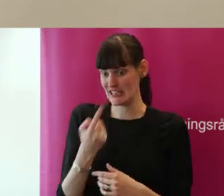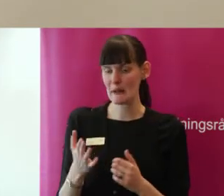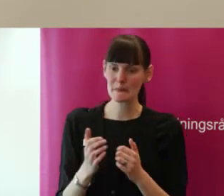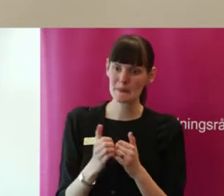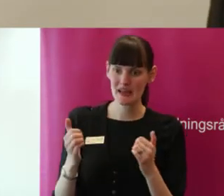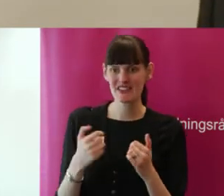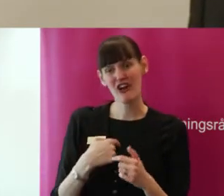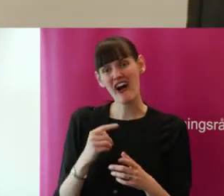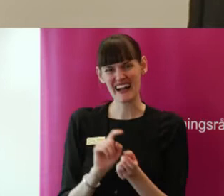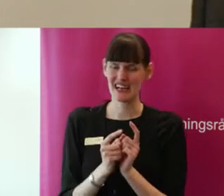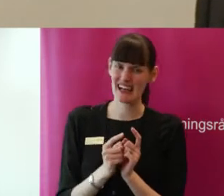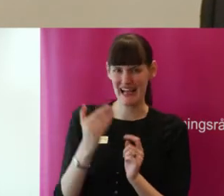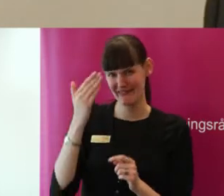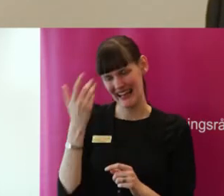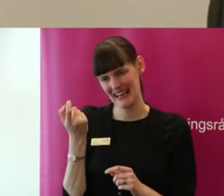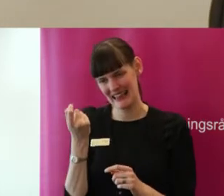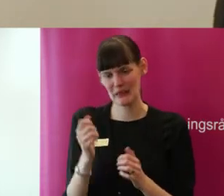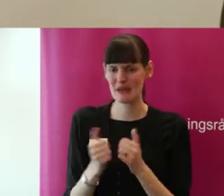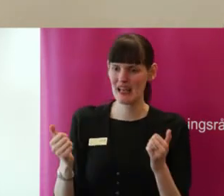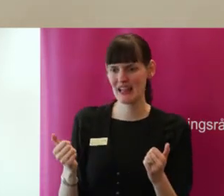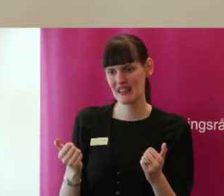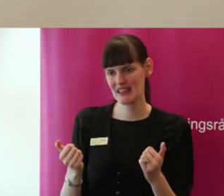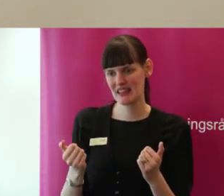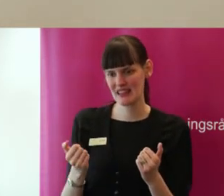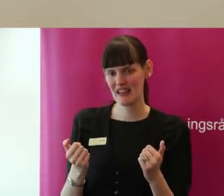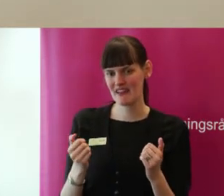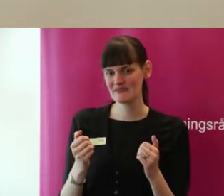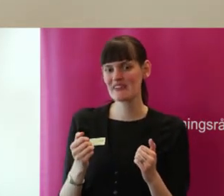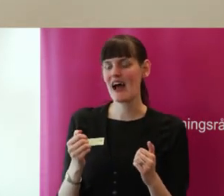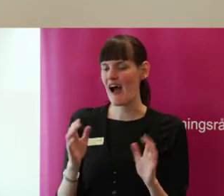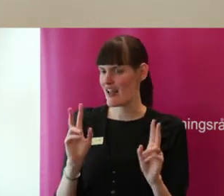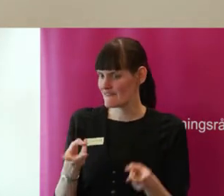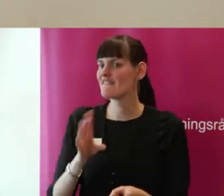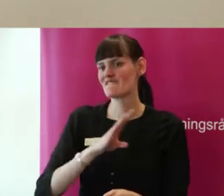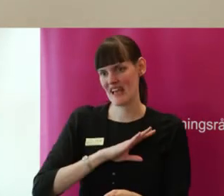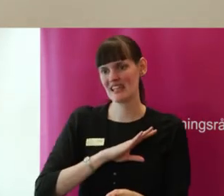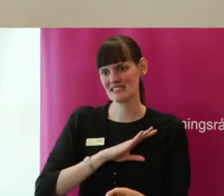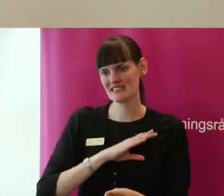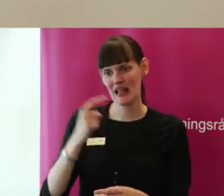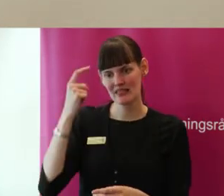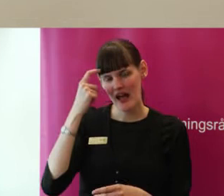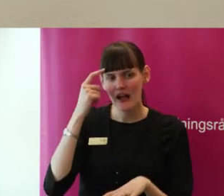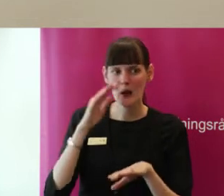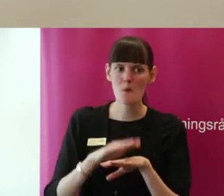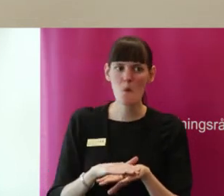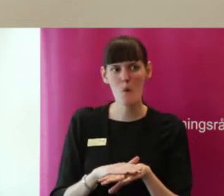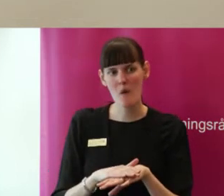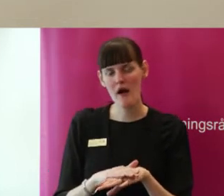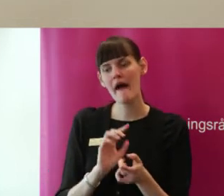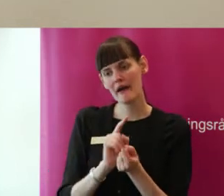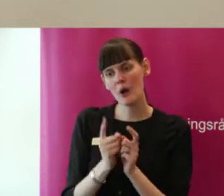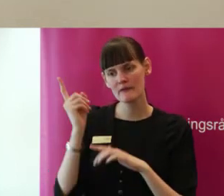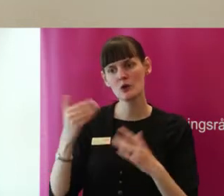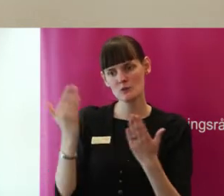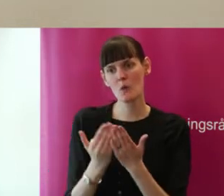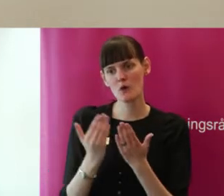lite förkunskaper. Men det finns definitivt tankar och en öppenhet för att folkhögskolor ska kunna spela en större